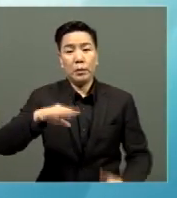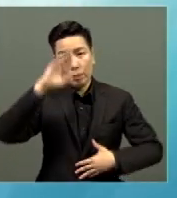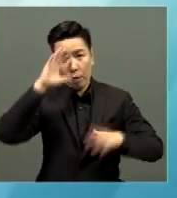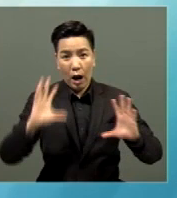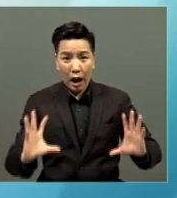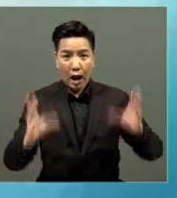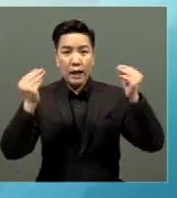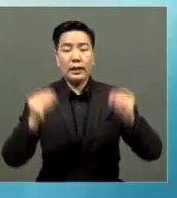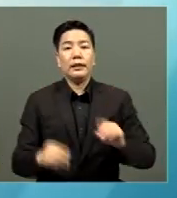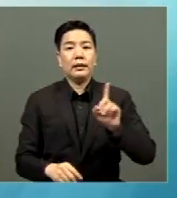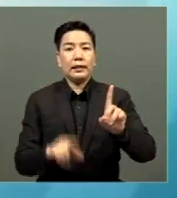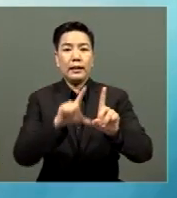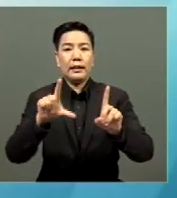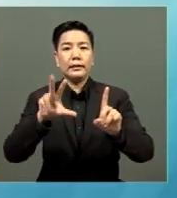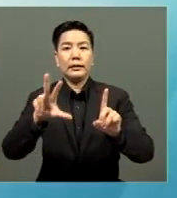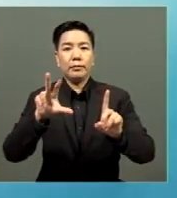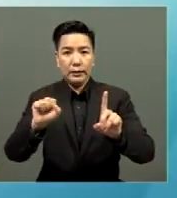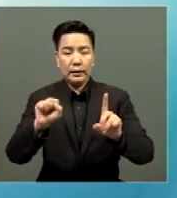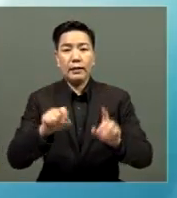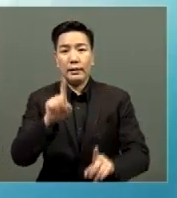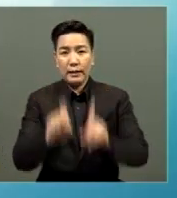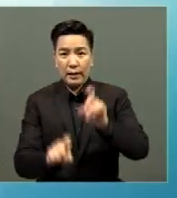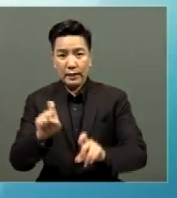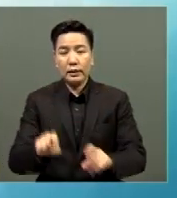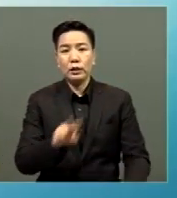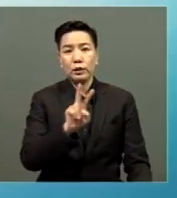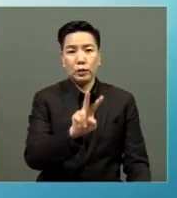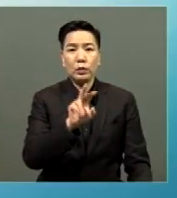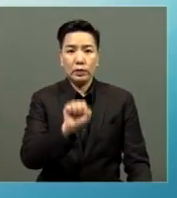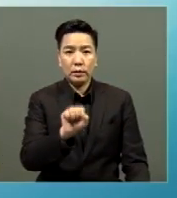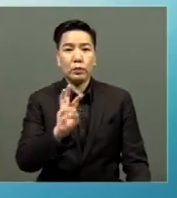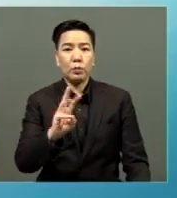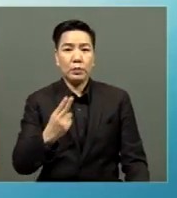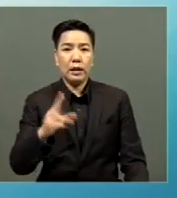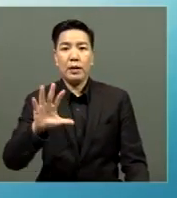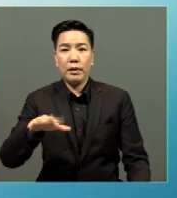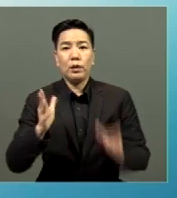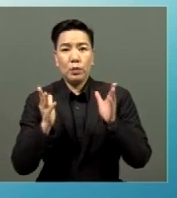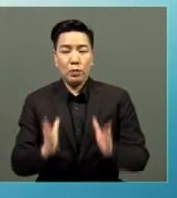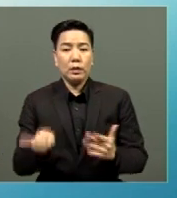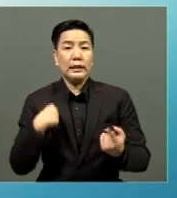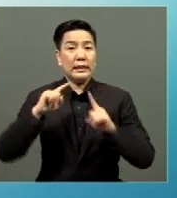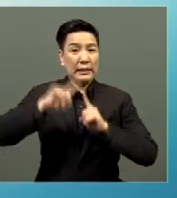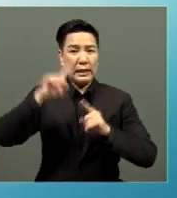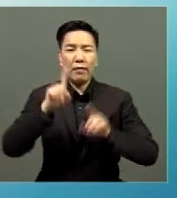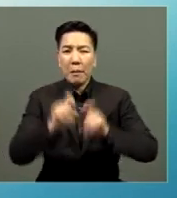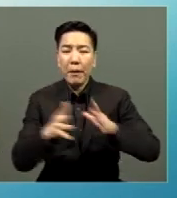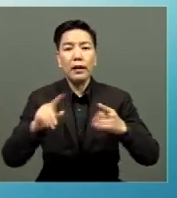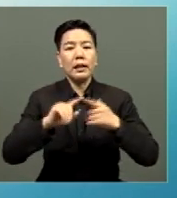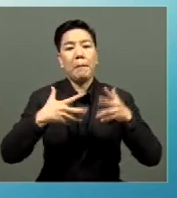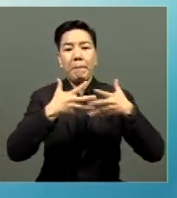ล้านแล้วนะครับแล้วก็อาการหนักเนี่ยประมาณสี่หมื่นแปดนะครับหายดีแล้วร้าน3โดยประมาณและก็เสียชีวิตไป265000กว่านะครับฉันนาฬิกาในเป็นดับที่